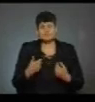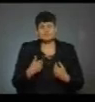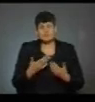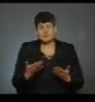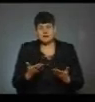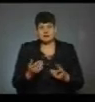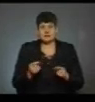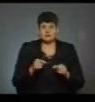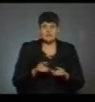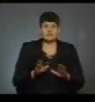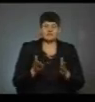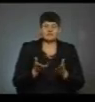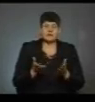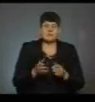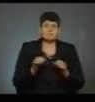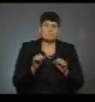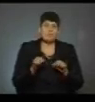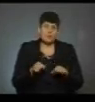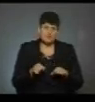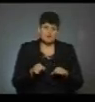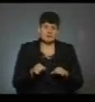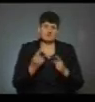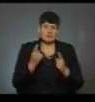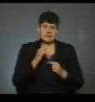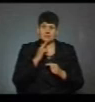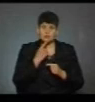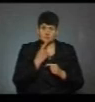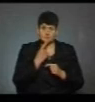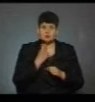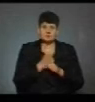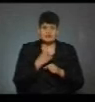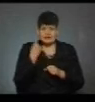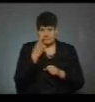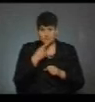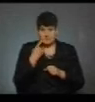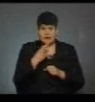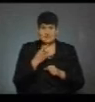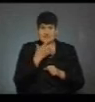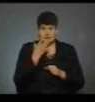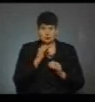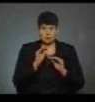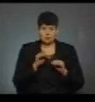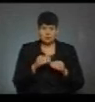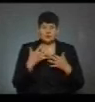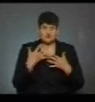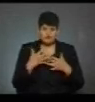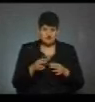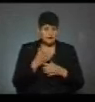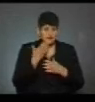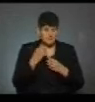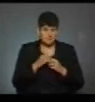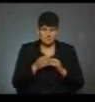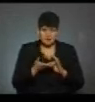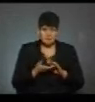де змогли з великими труднощами влаштувати індивідуальні теплові пункти, вже позбулися цієї проблеми. Ця